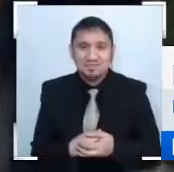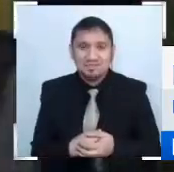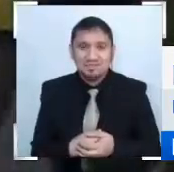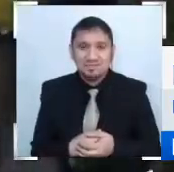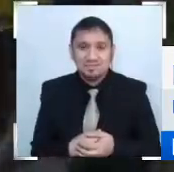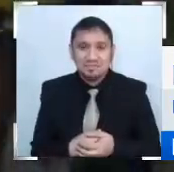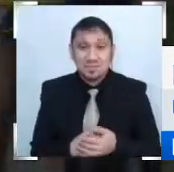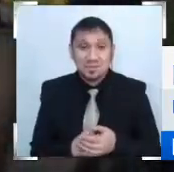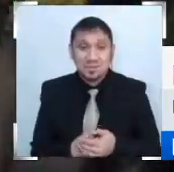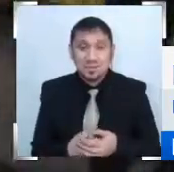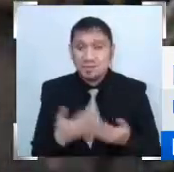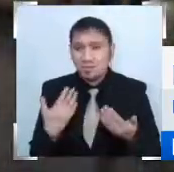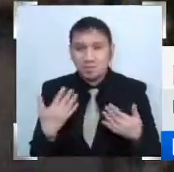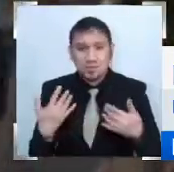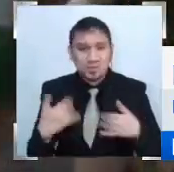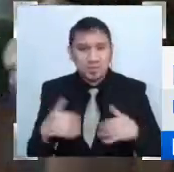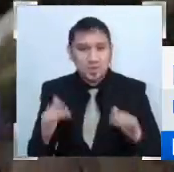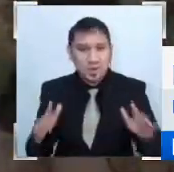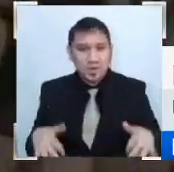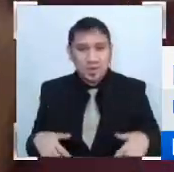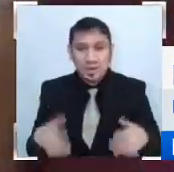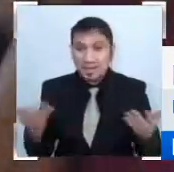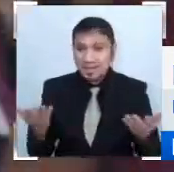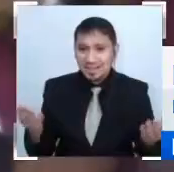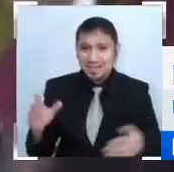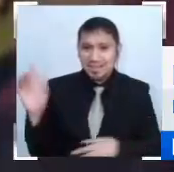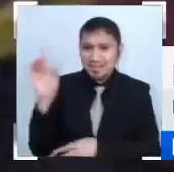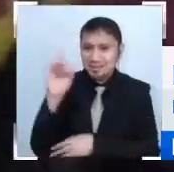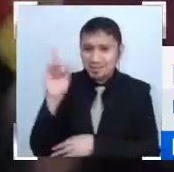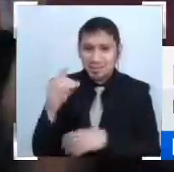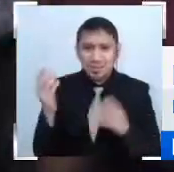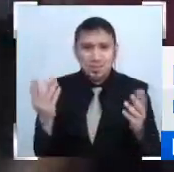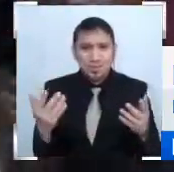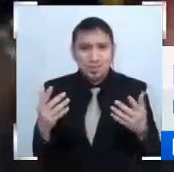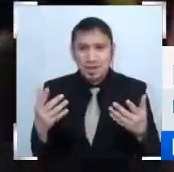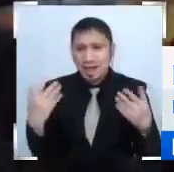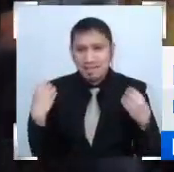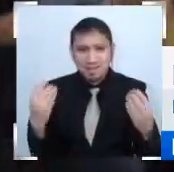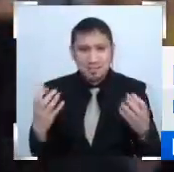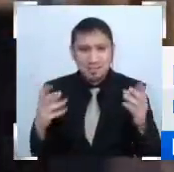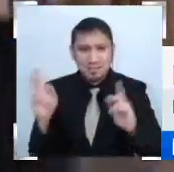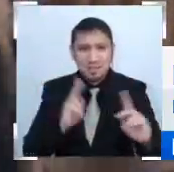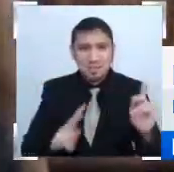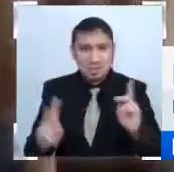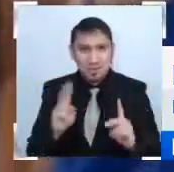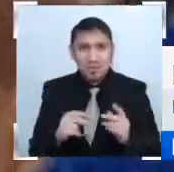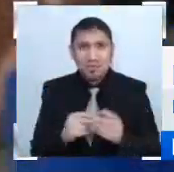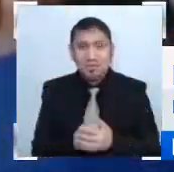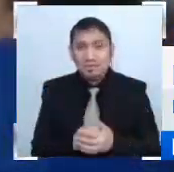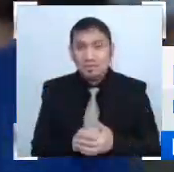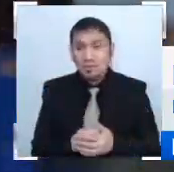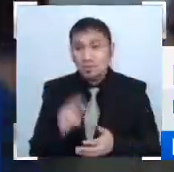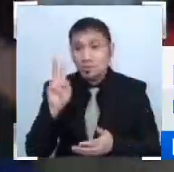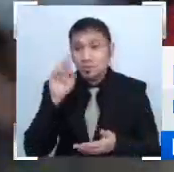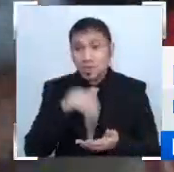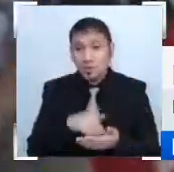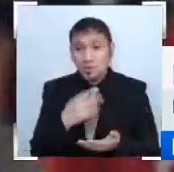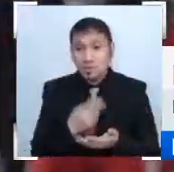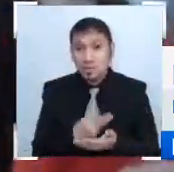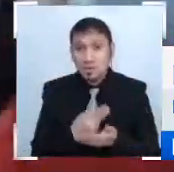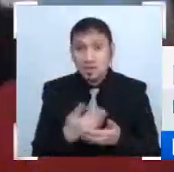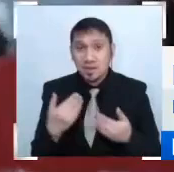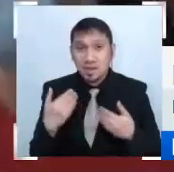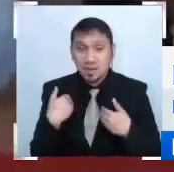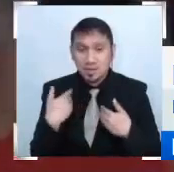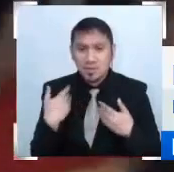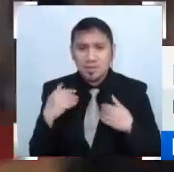Buhay na buhay ang Divisoria dahil kaliwat kanan ng mga nag-Christmas shopping. Sa budget na 2,000 pesos, makakabili na raw ng panregalo